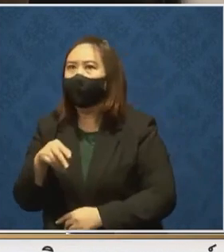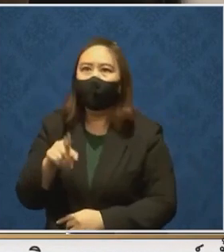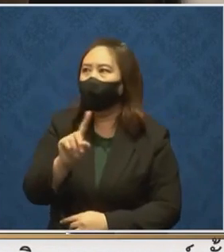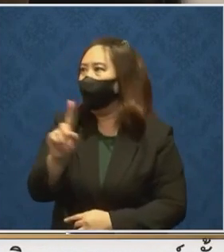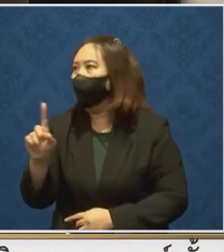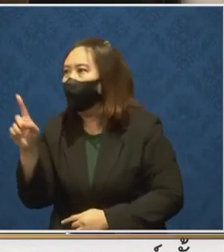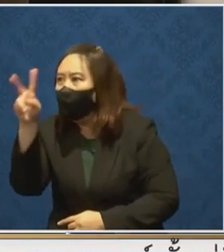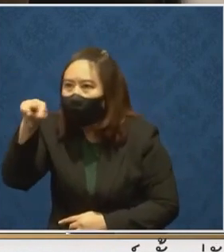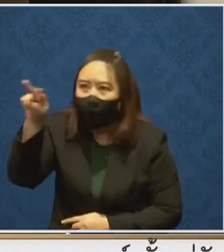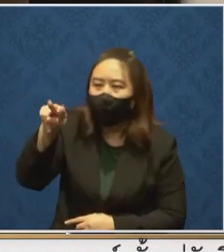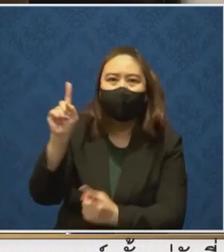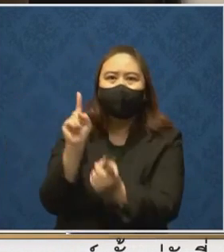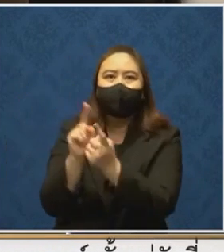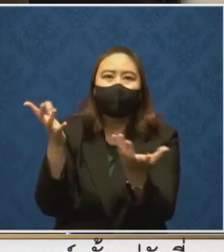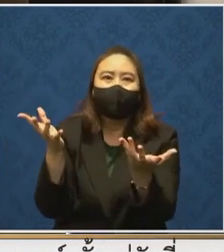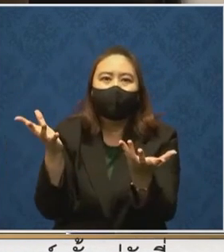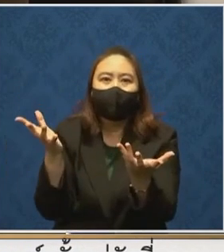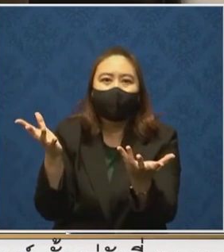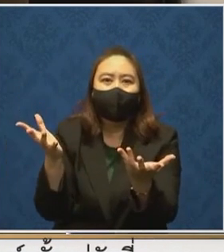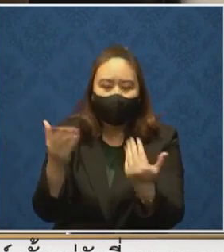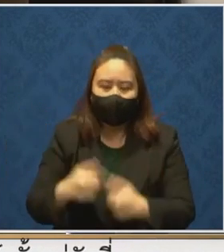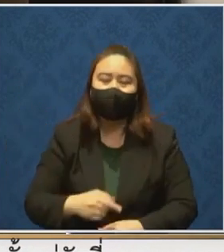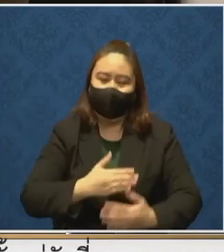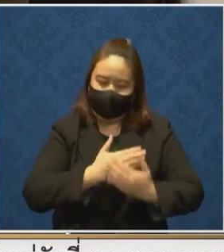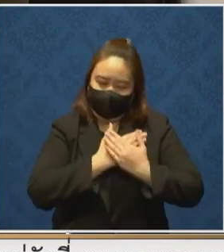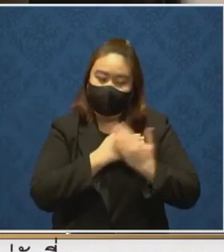ชาติแต่เอผประโยชนของชาติ